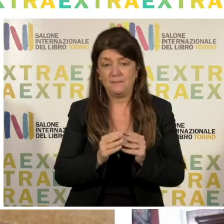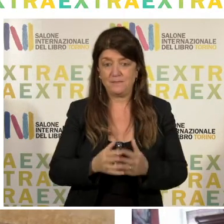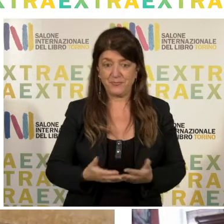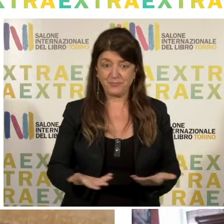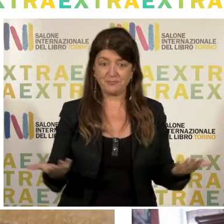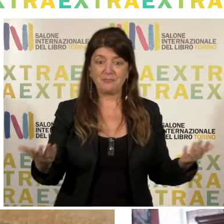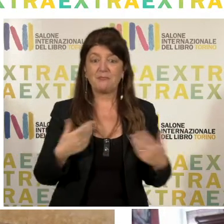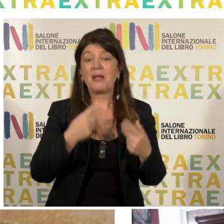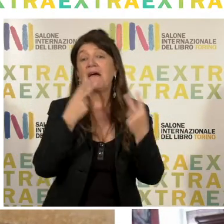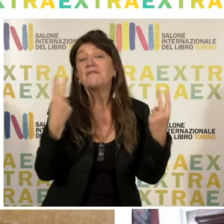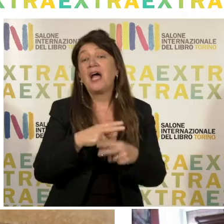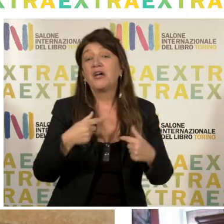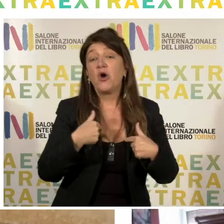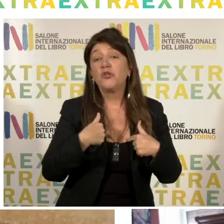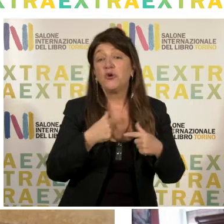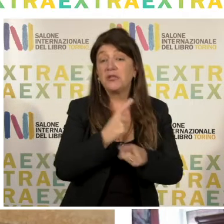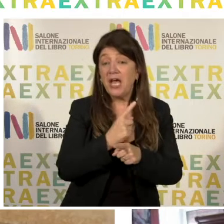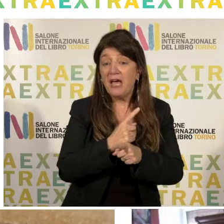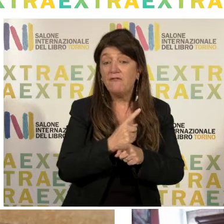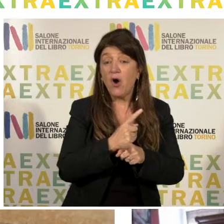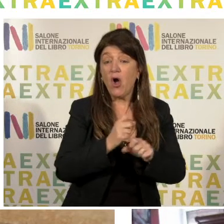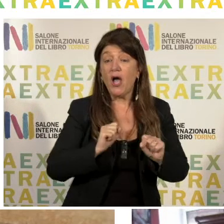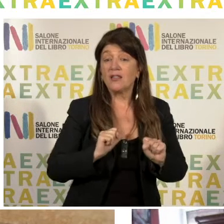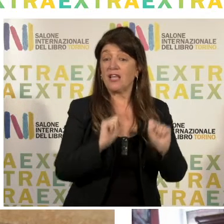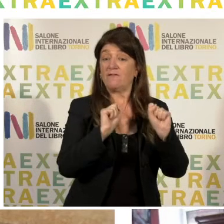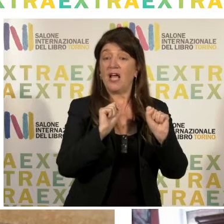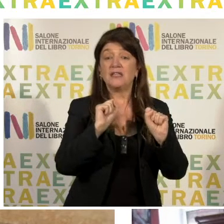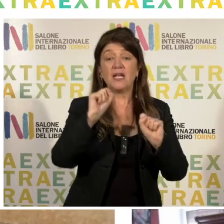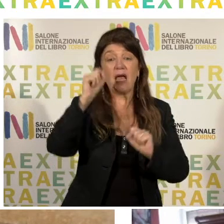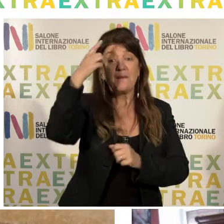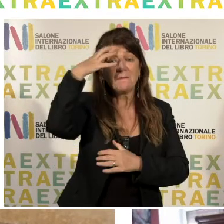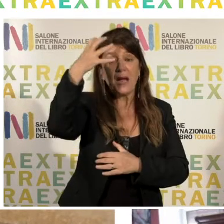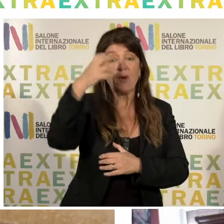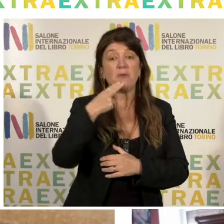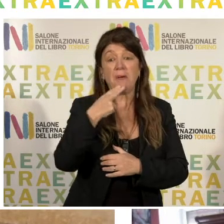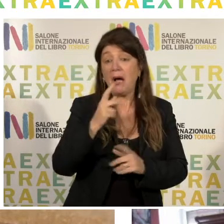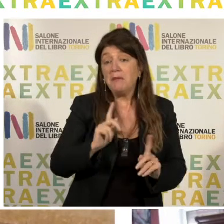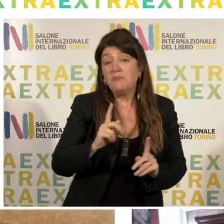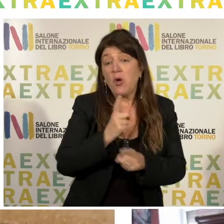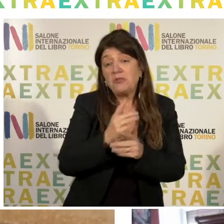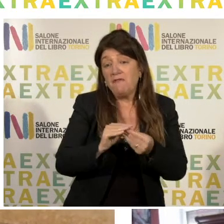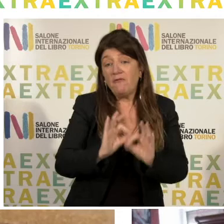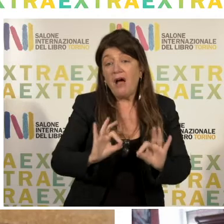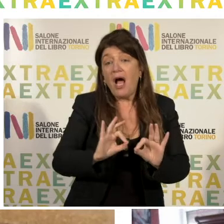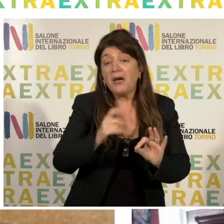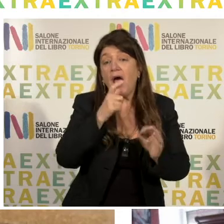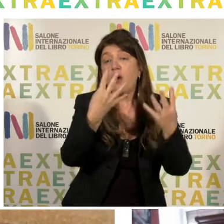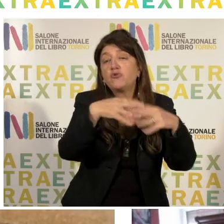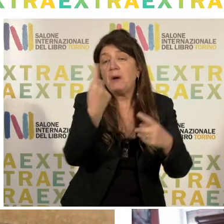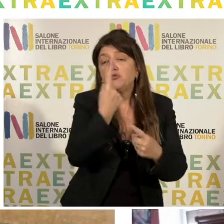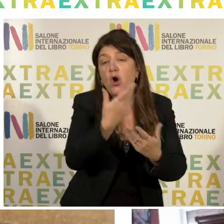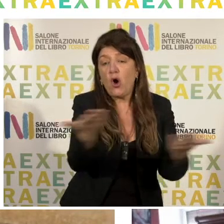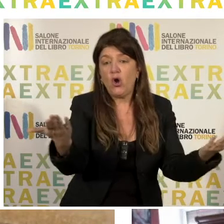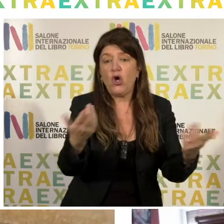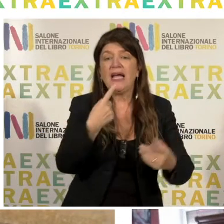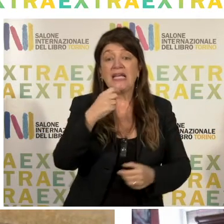Non difendo la memoria di mio padre perché si difende da solo. Io sono molto orgogliosa di lui. I